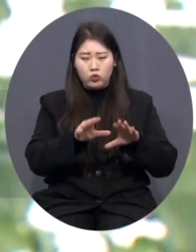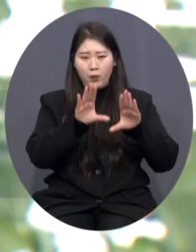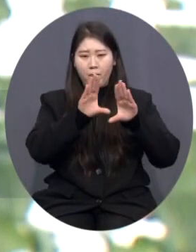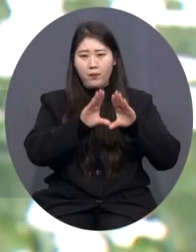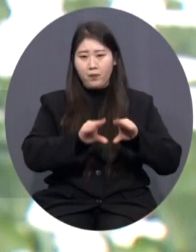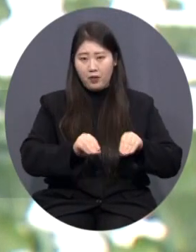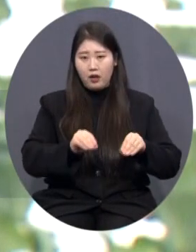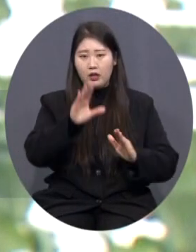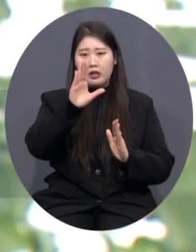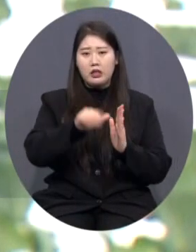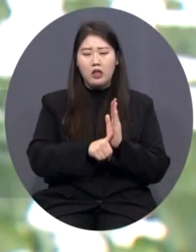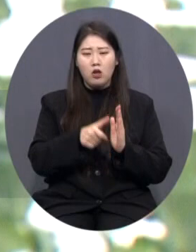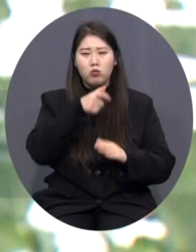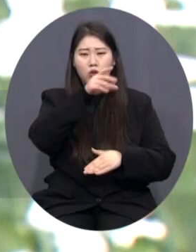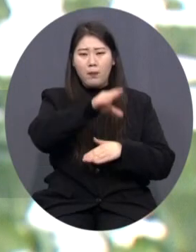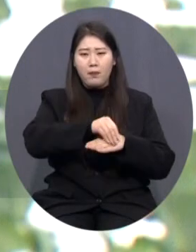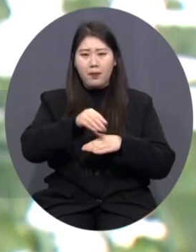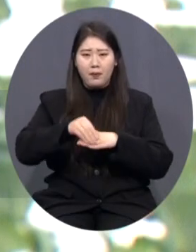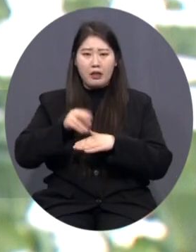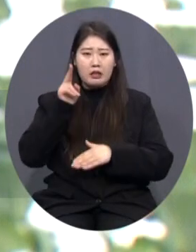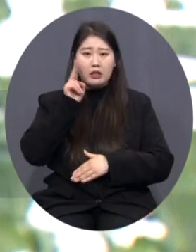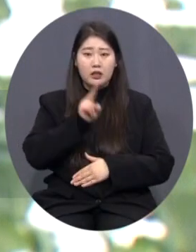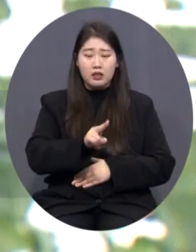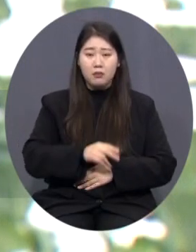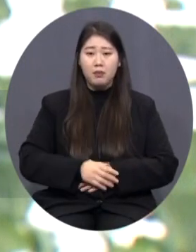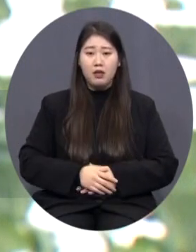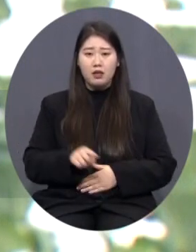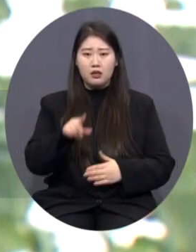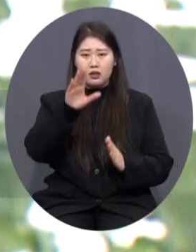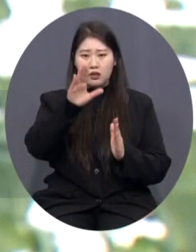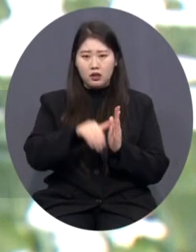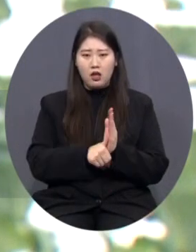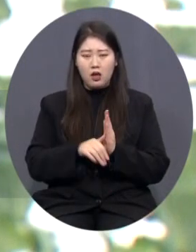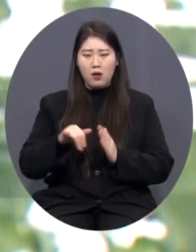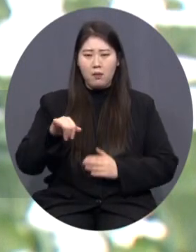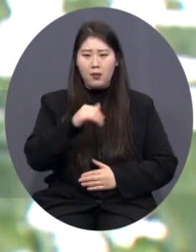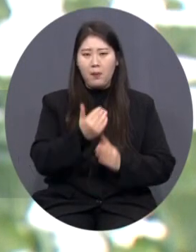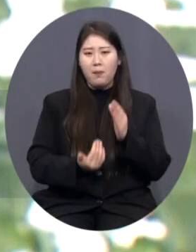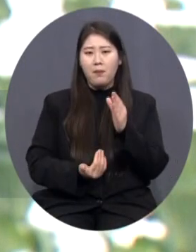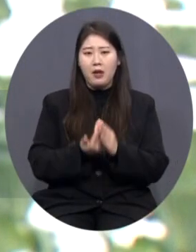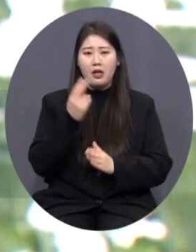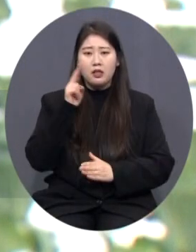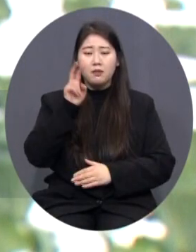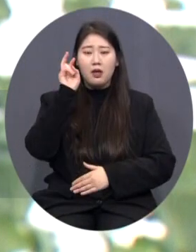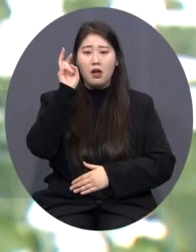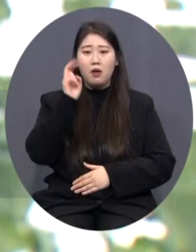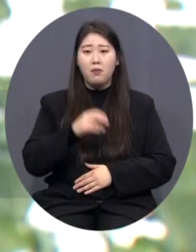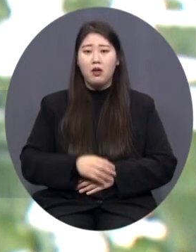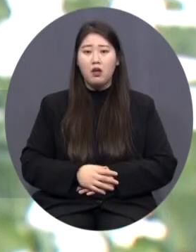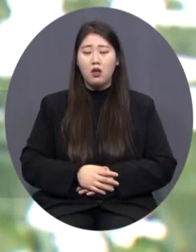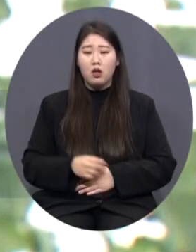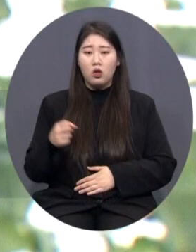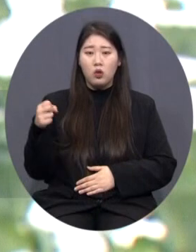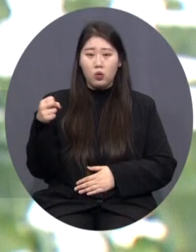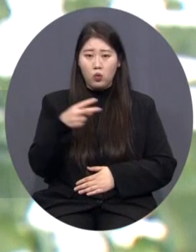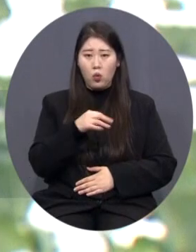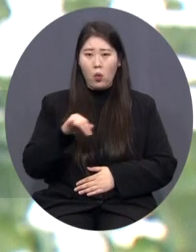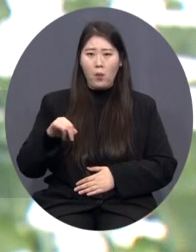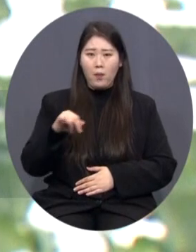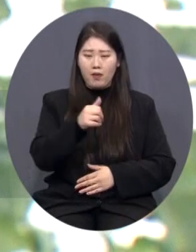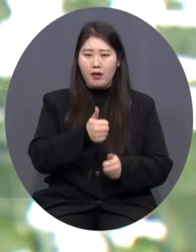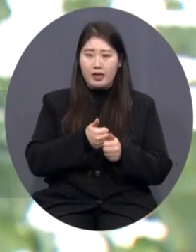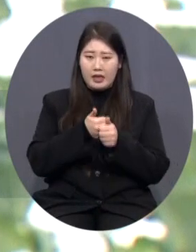습기 피해가 좀 예상이 되는데 즉 병해가 많이 올 것 같고요. 그다음에 병해에 따라서 그 병해